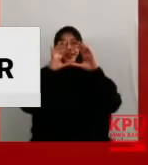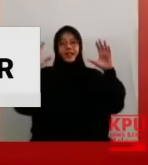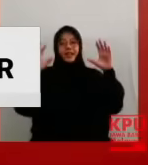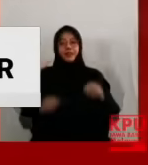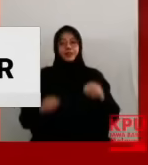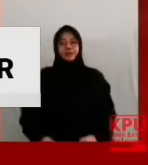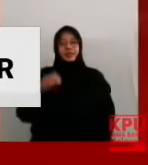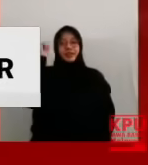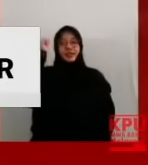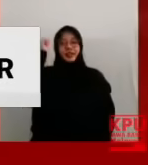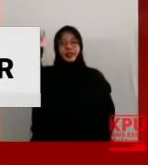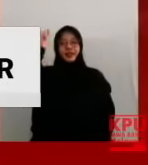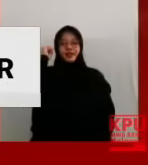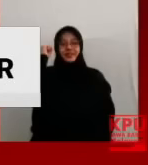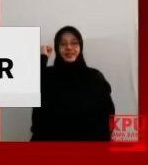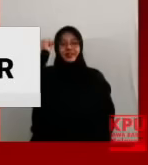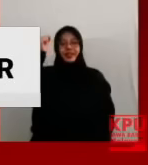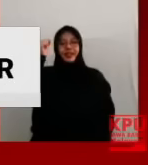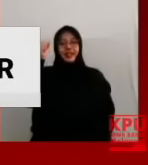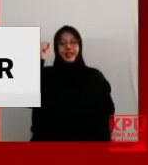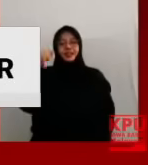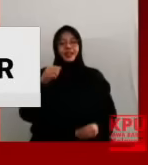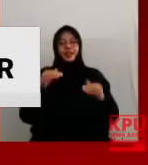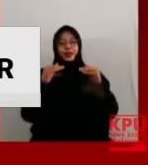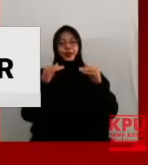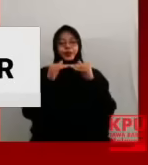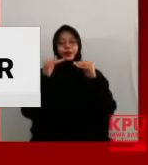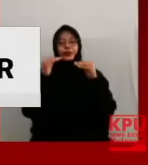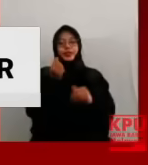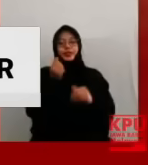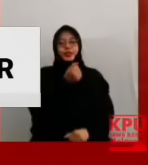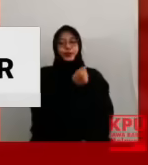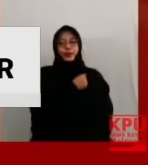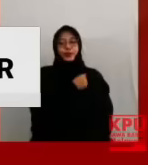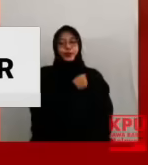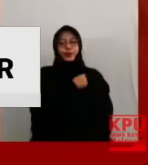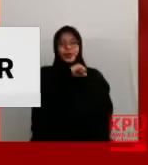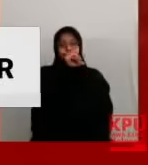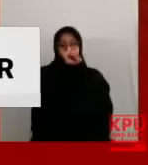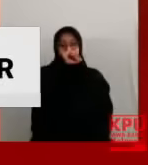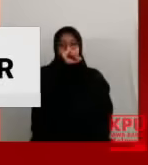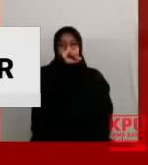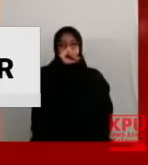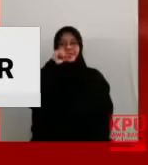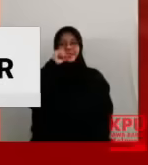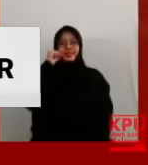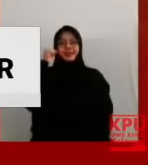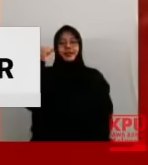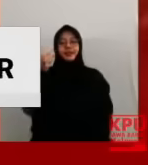raya merdeka merdeka tanahku negeriku yang